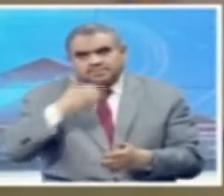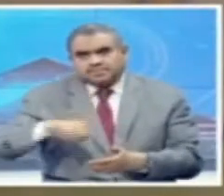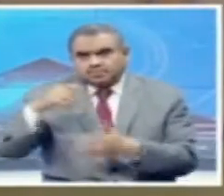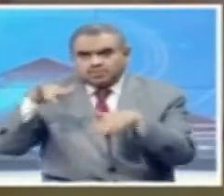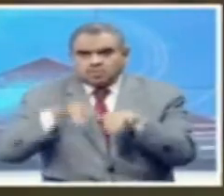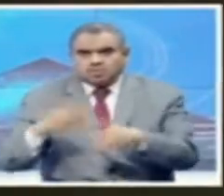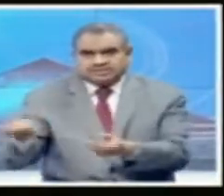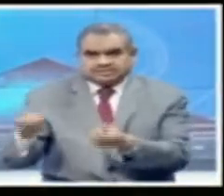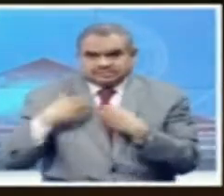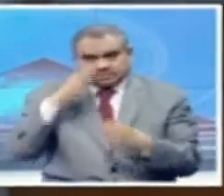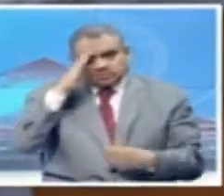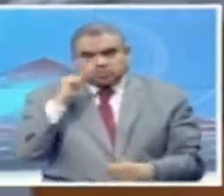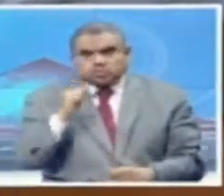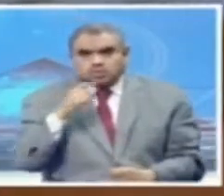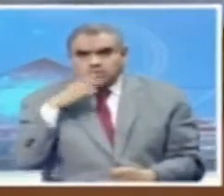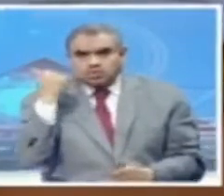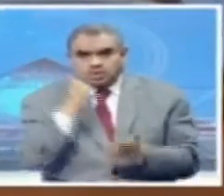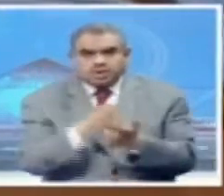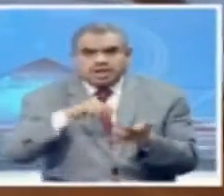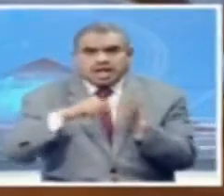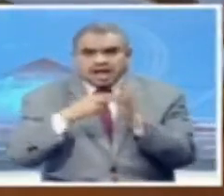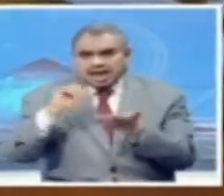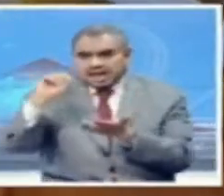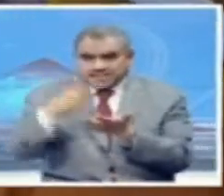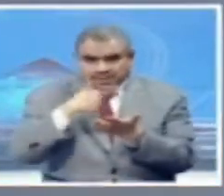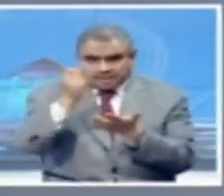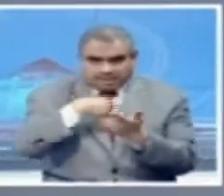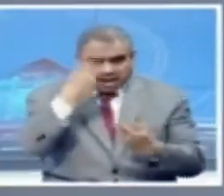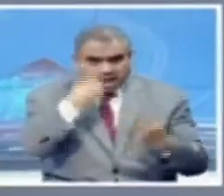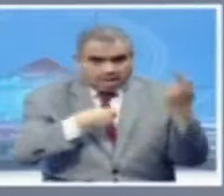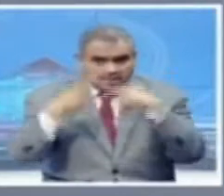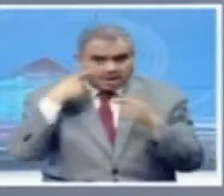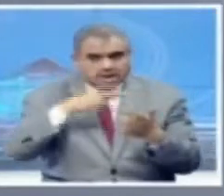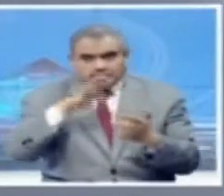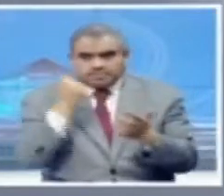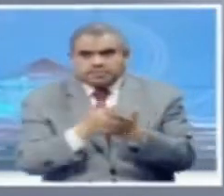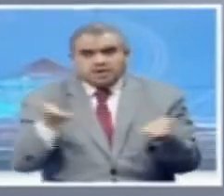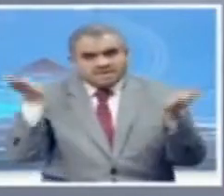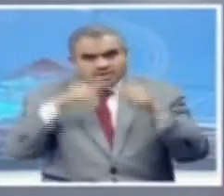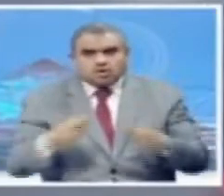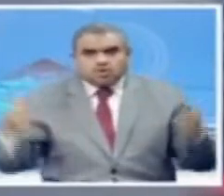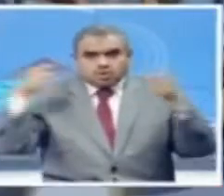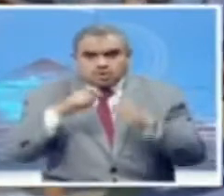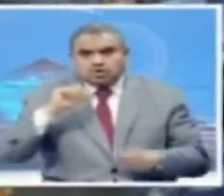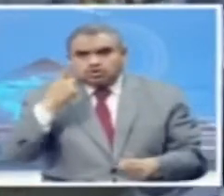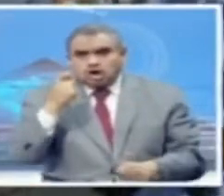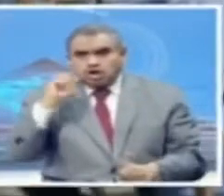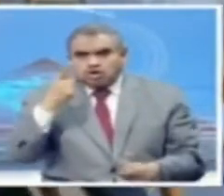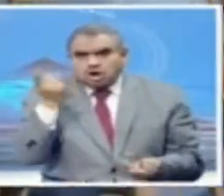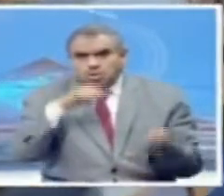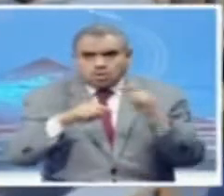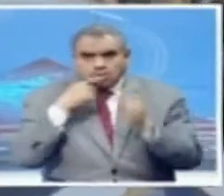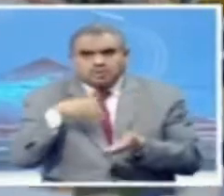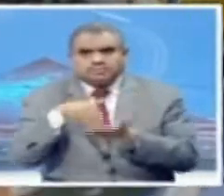واستلمناه. حصل كل على احتياجاته كما طلبها، بل وهناك مزيد يقدم لهم شهريا، وهو ما يندرج في